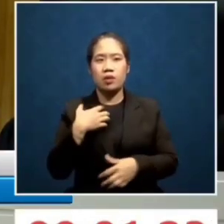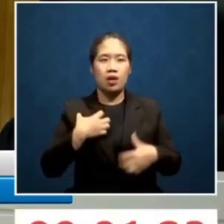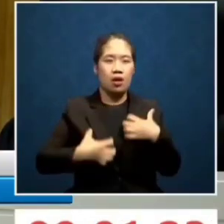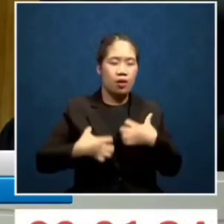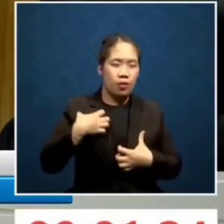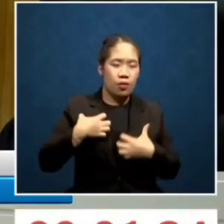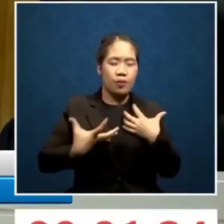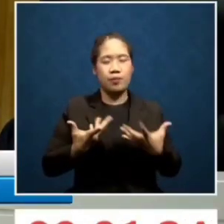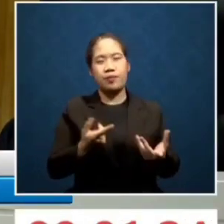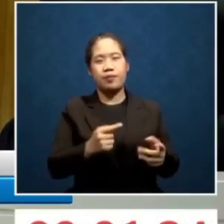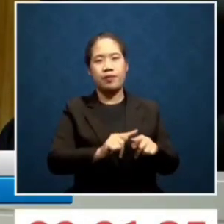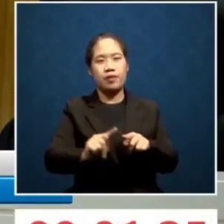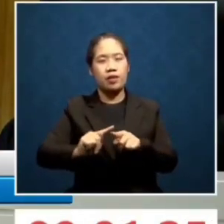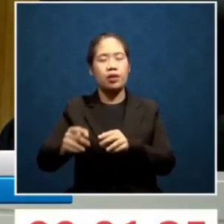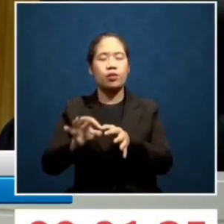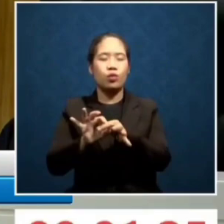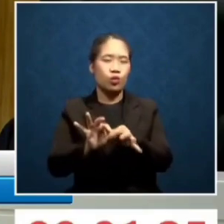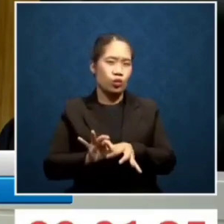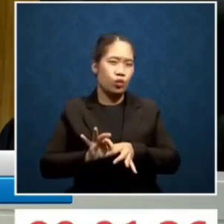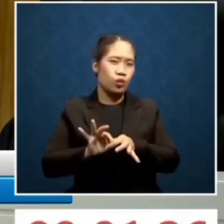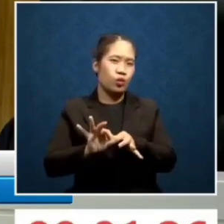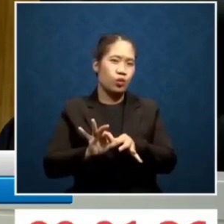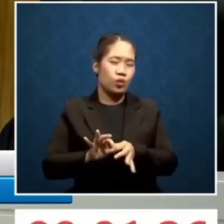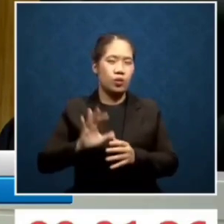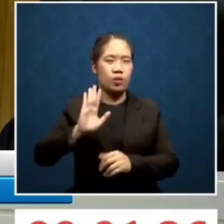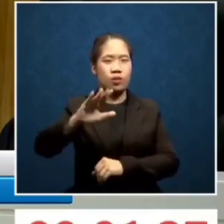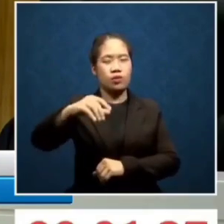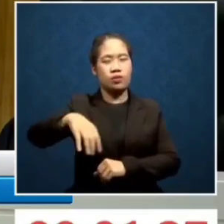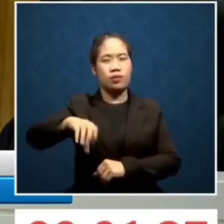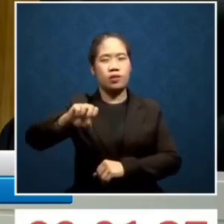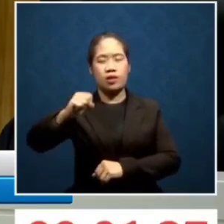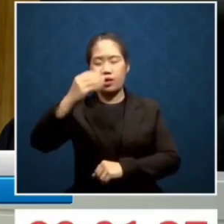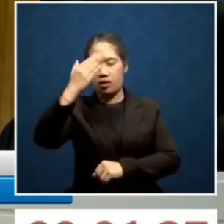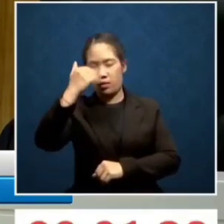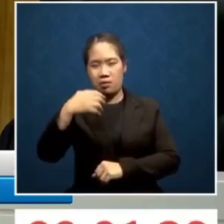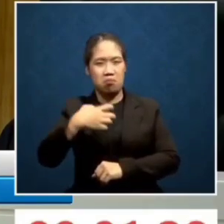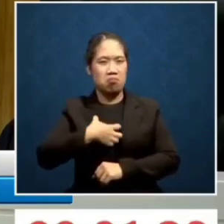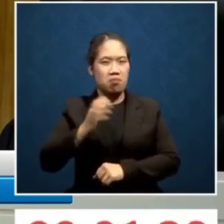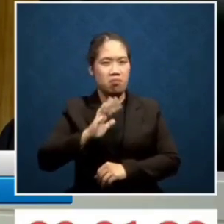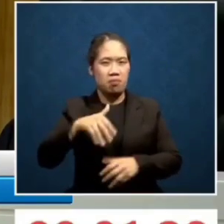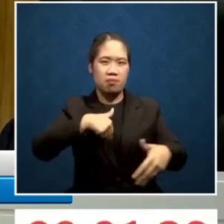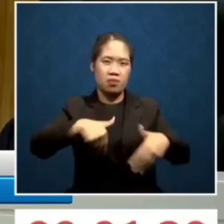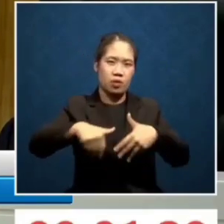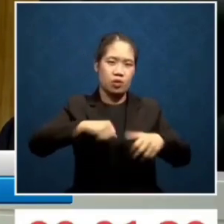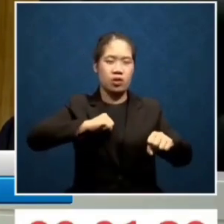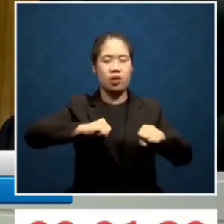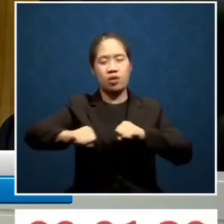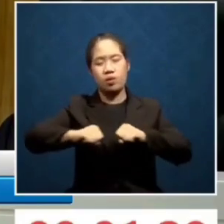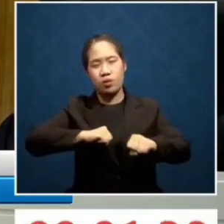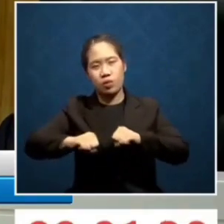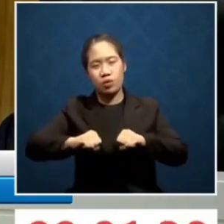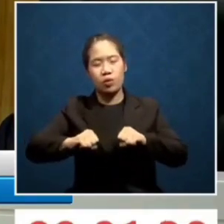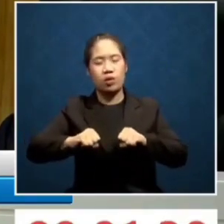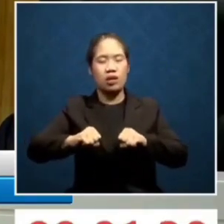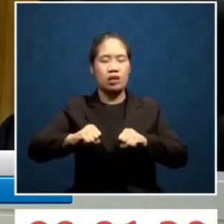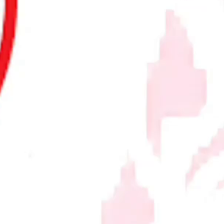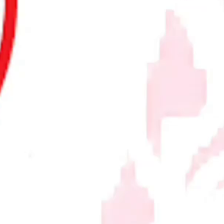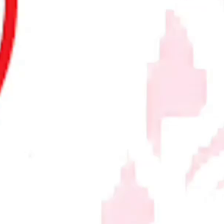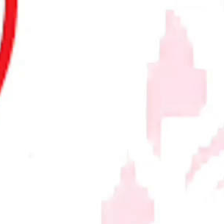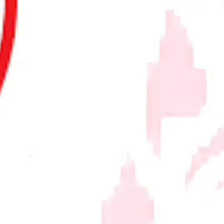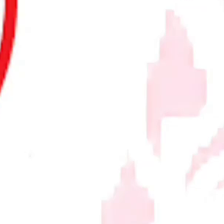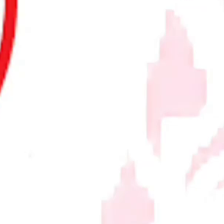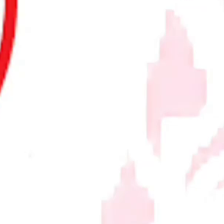สุทธิลักษณ์ทรงศิวิไลเลขาธิการสำนักงานศาลรัฐธรรมนูญเป็นผู้แถลงและชี้แจงโดยที่ประชุมรับทราบรายงานฉบับดัง